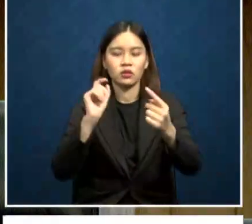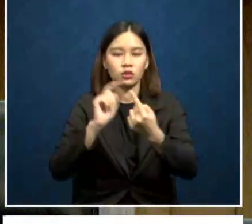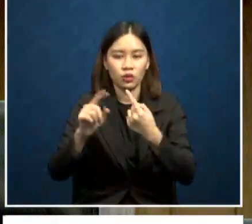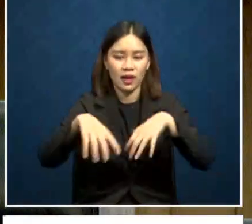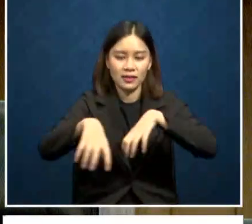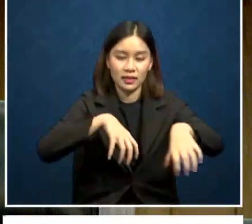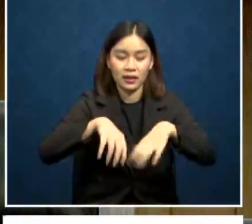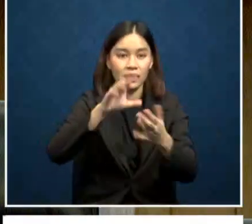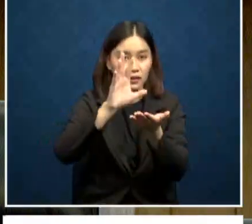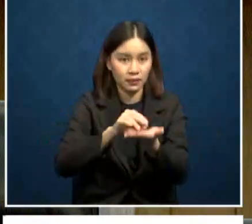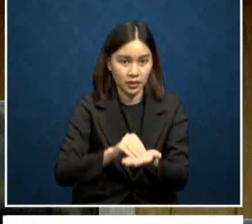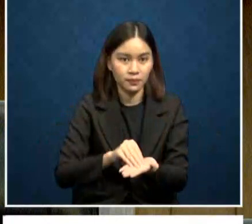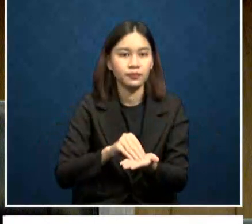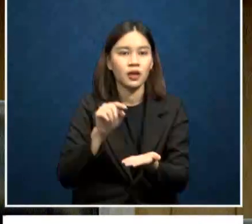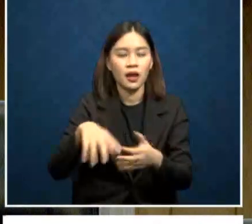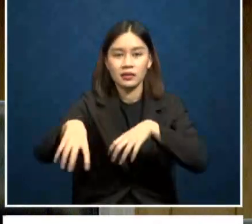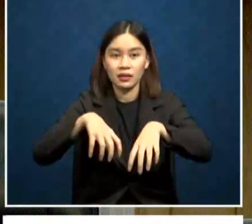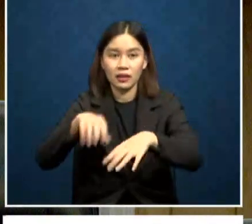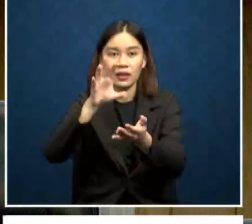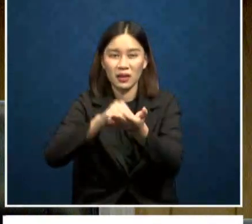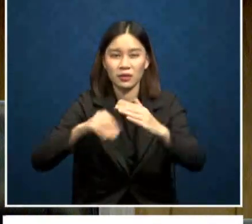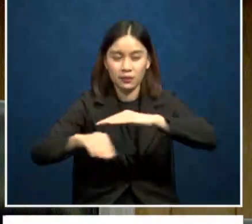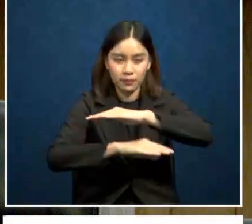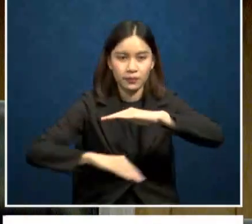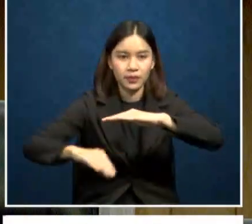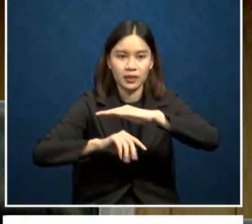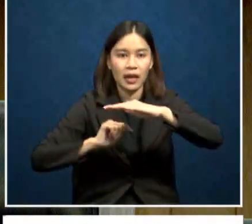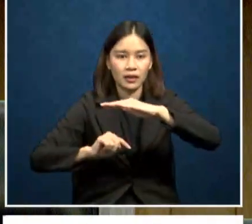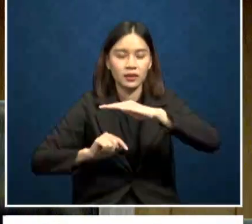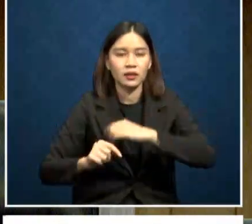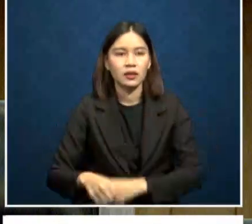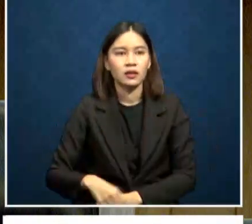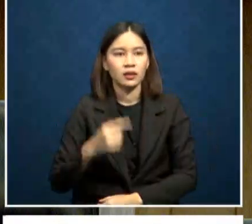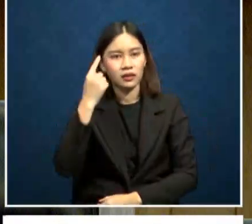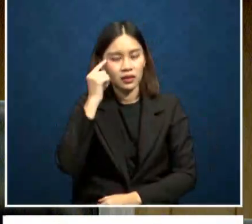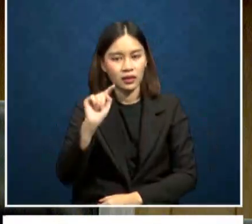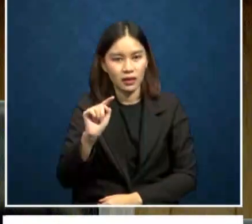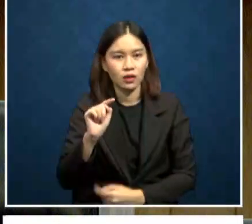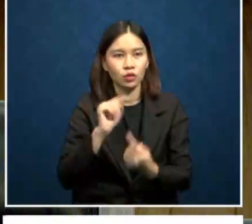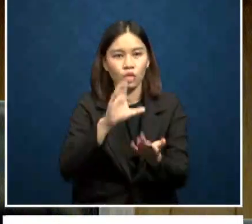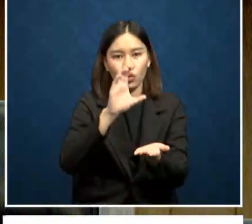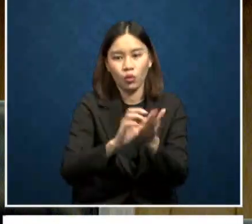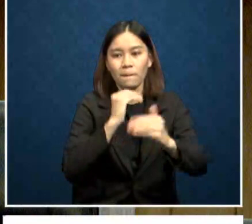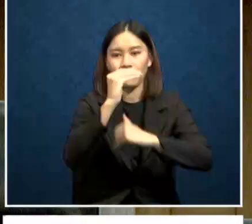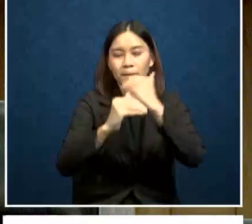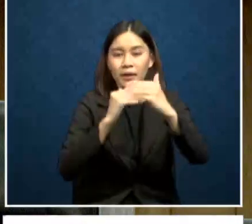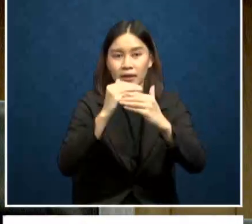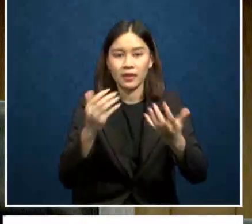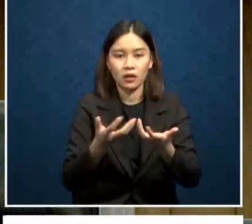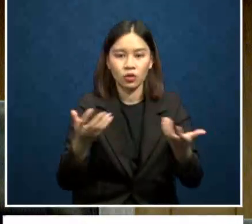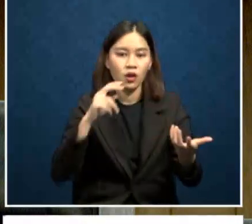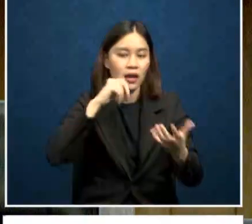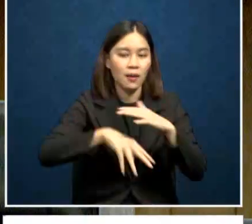การจัดการข้อมูลการจัดการข้อมูลขั้นพื้นฐานซึ่งหน้าที่จะนำโดยกองทุนพัฒนาทรัพยาการน้ำ